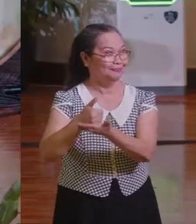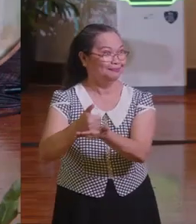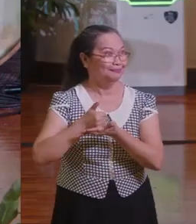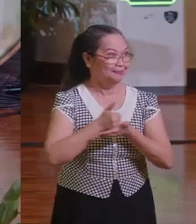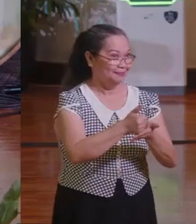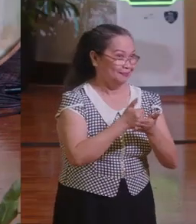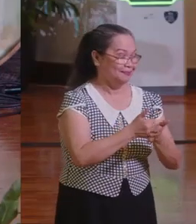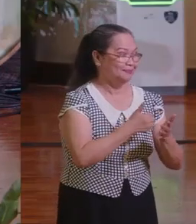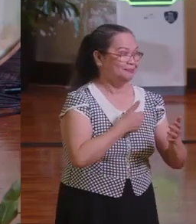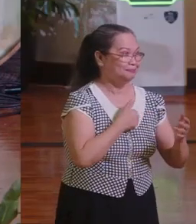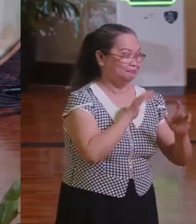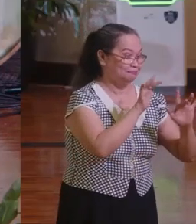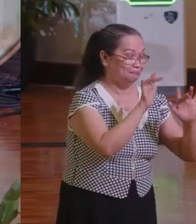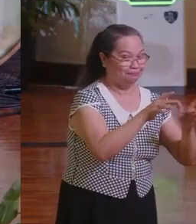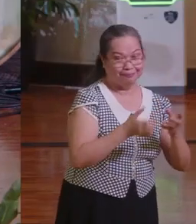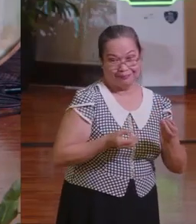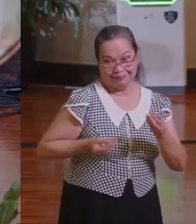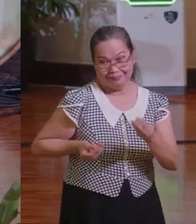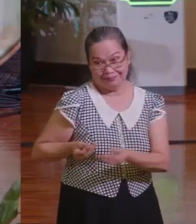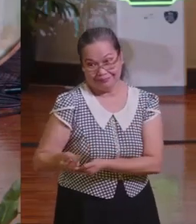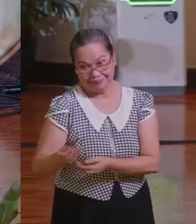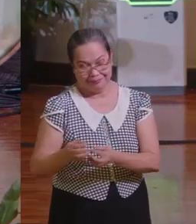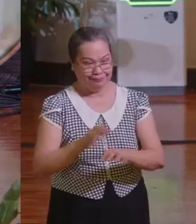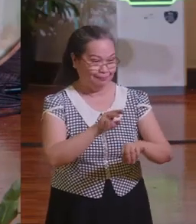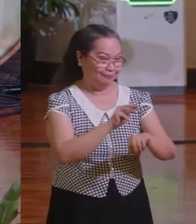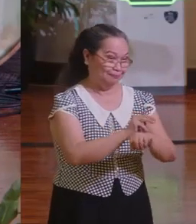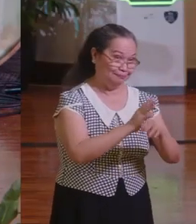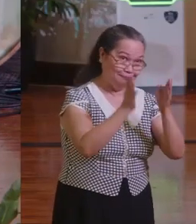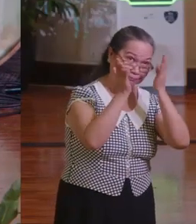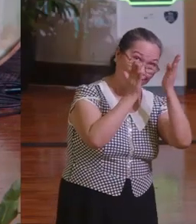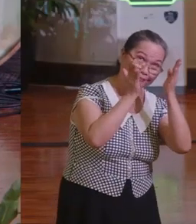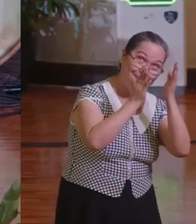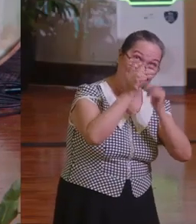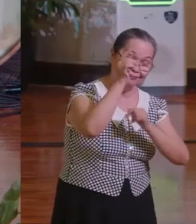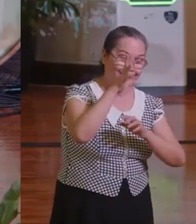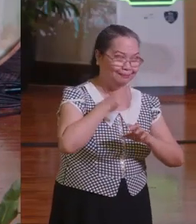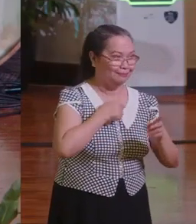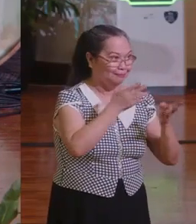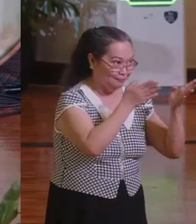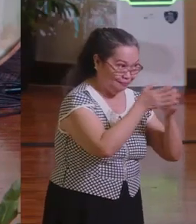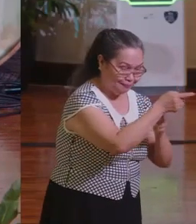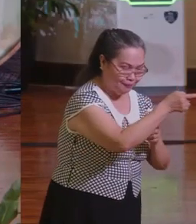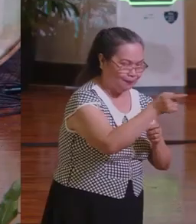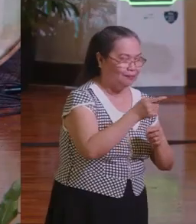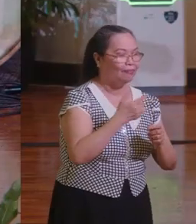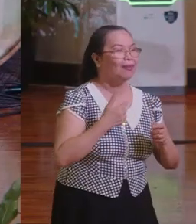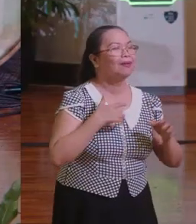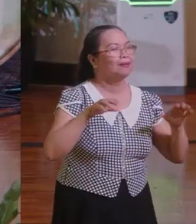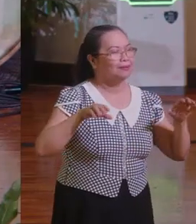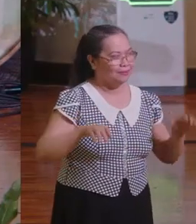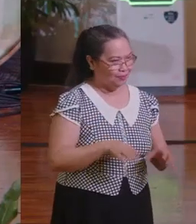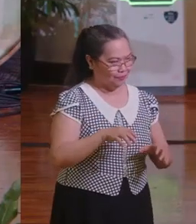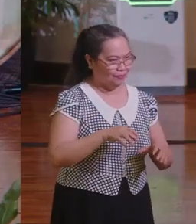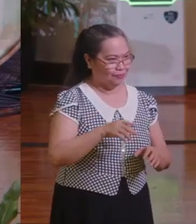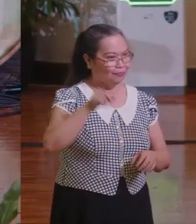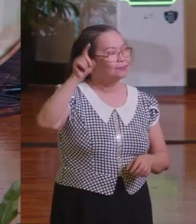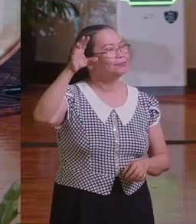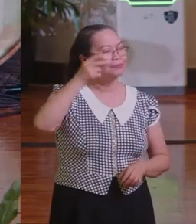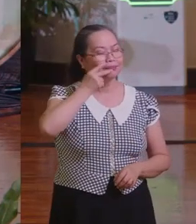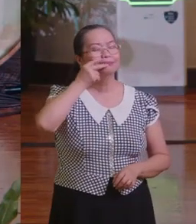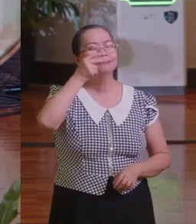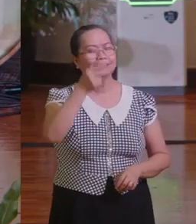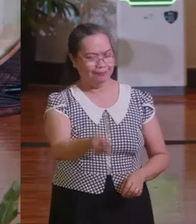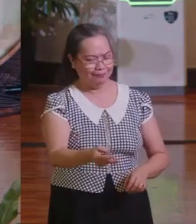ating pagkakaunggawa, ang lahat ng ating pagbiminister, pagsiserve sa ating kapwa, ay work na ating natitignan ng ating